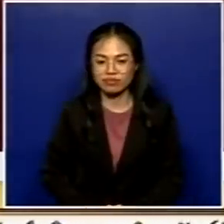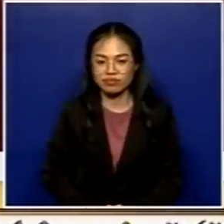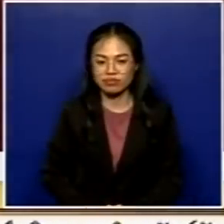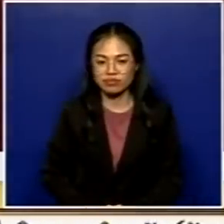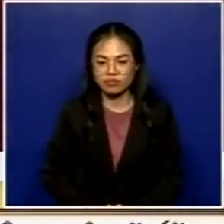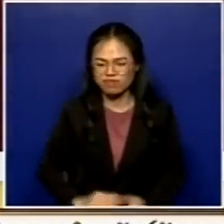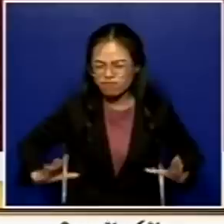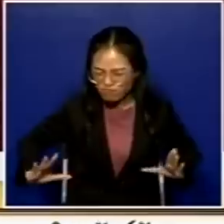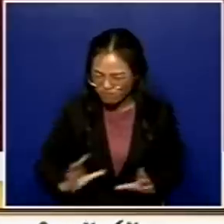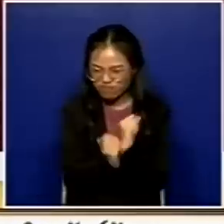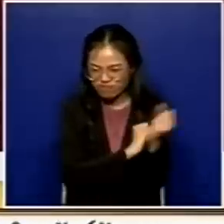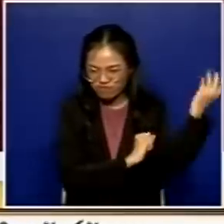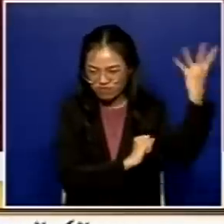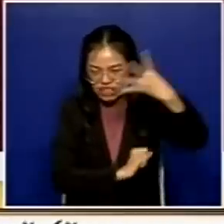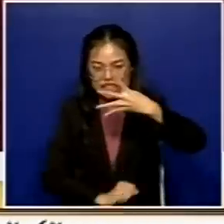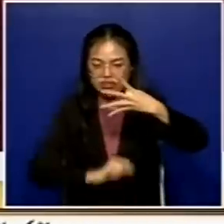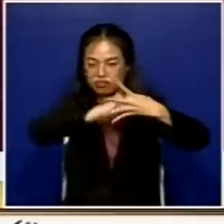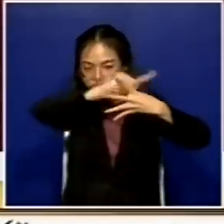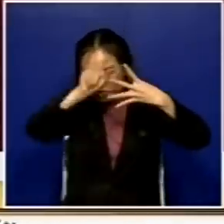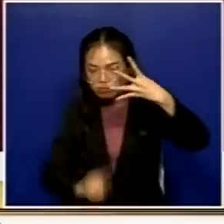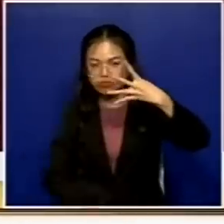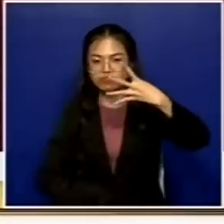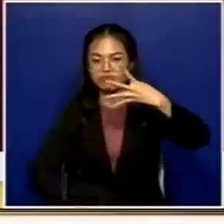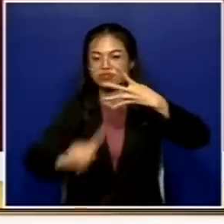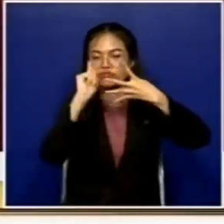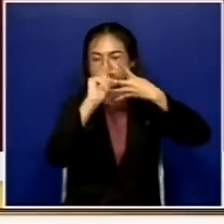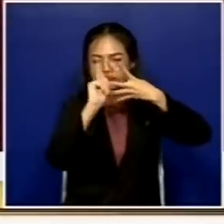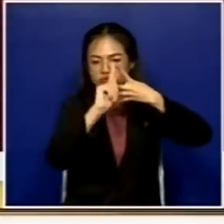ผมสรุปมาให้ดู 4 บันทัศอัที่ 1 นะครับ